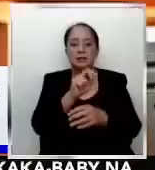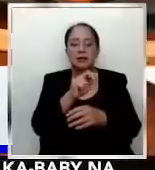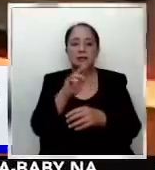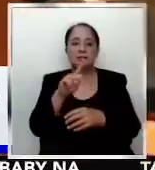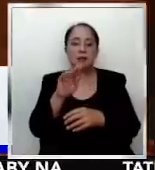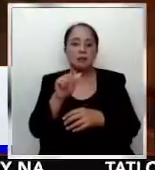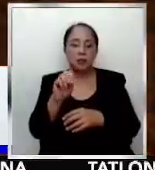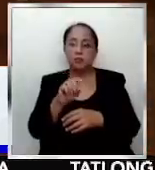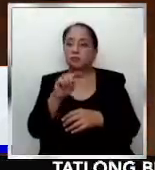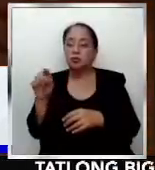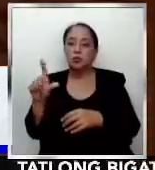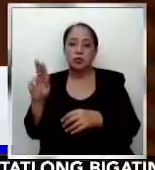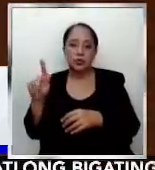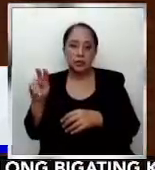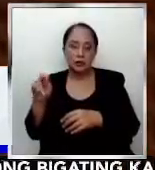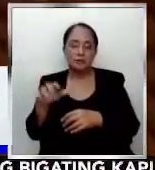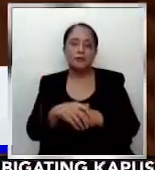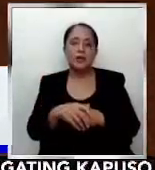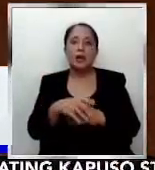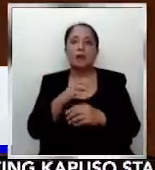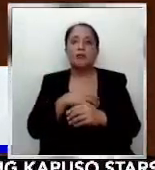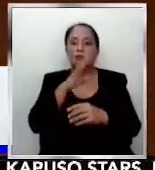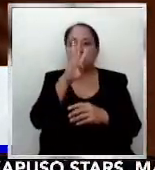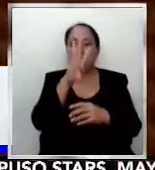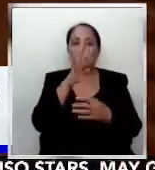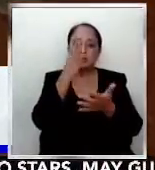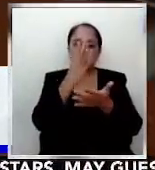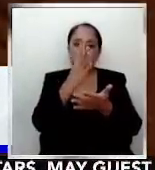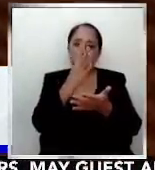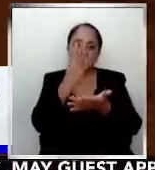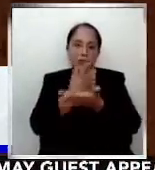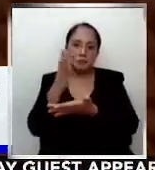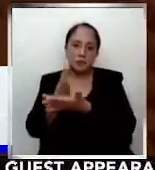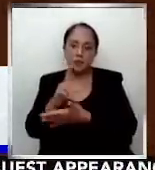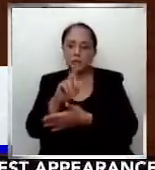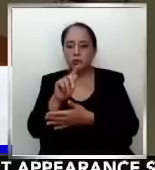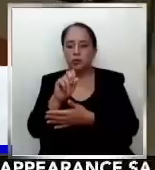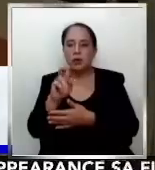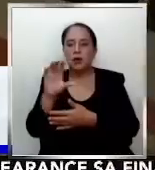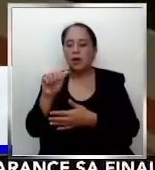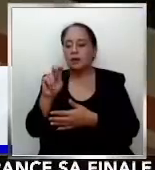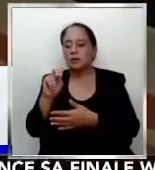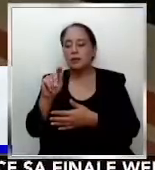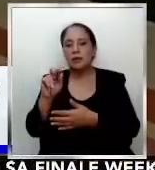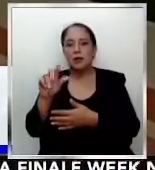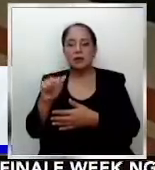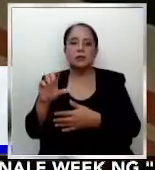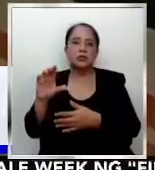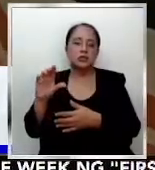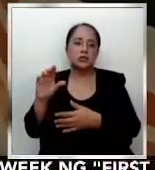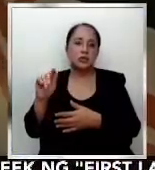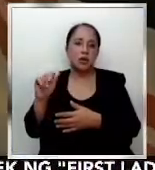pabalik, nadadaan sa 4 na flag stops sa Lutukan, Candelaria, Chaong at Sariyaya. Babiyahe